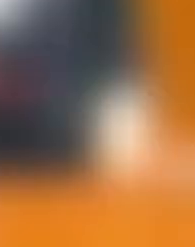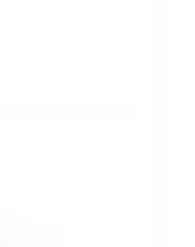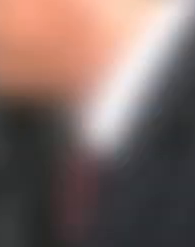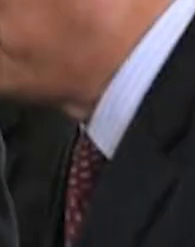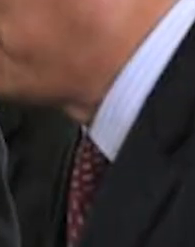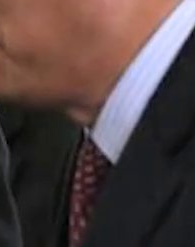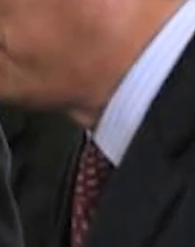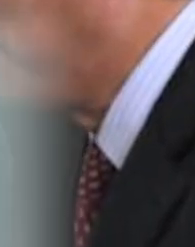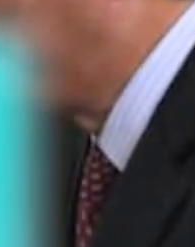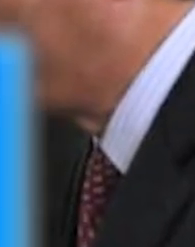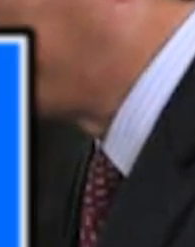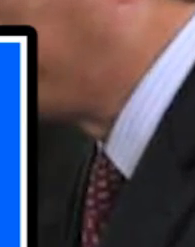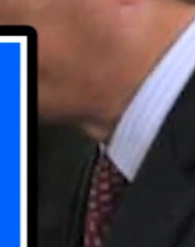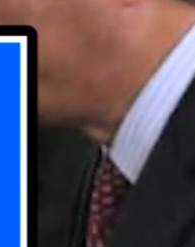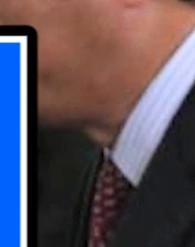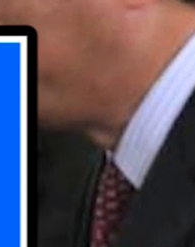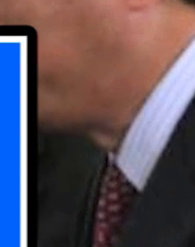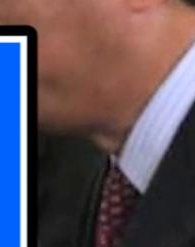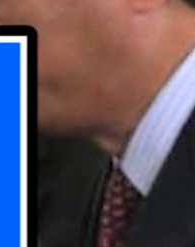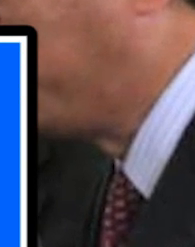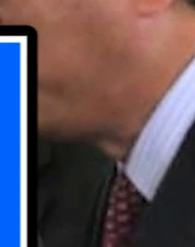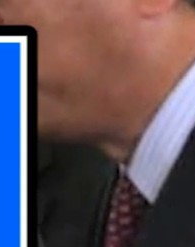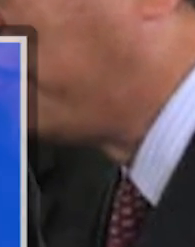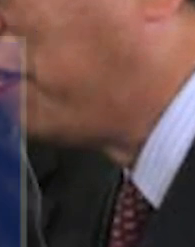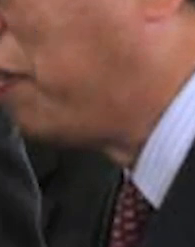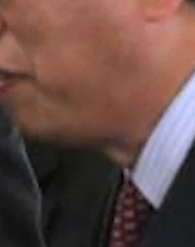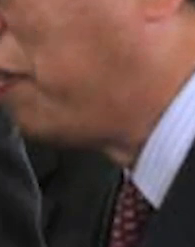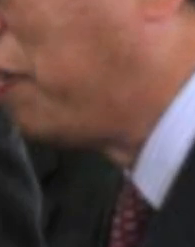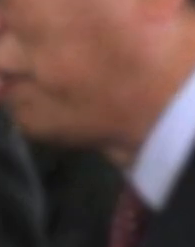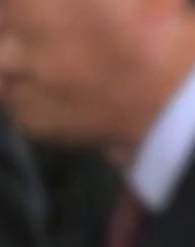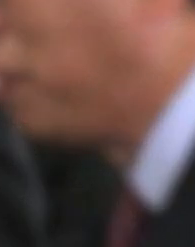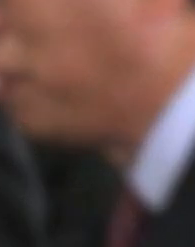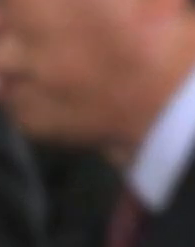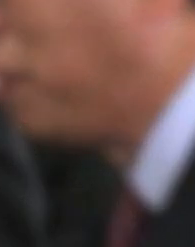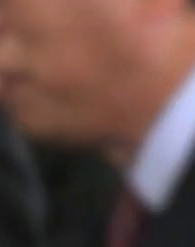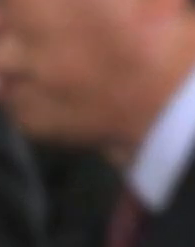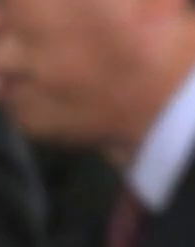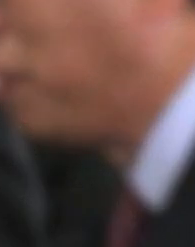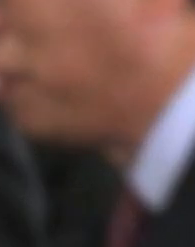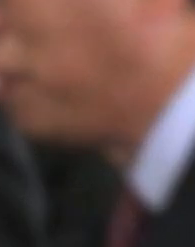Thank you.